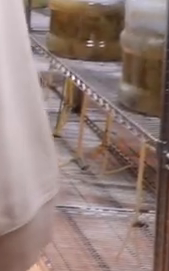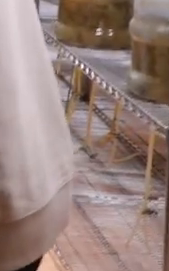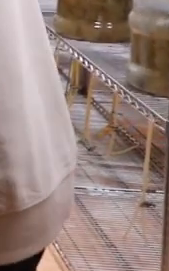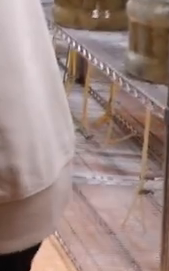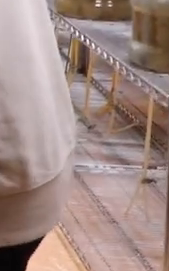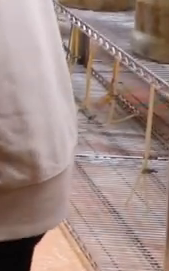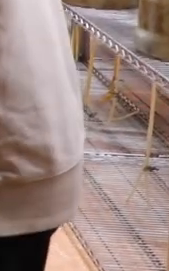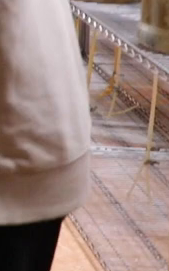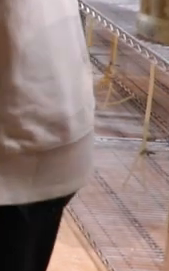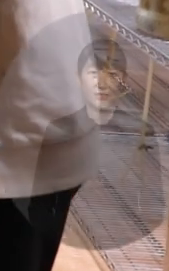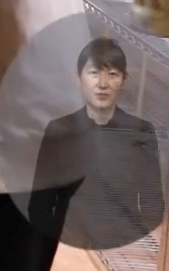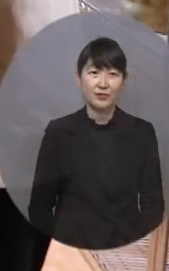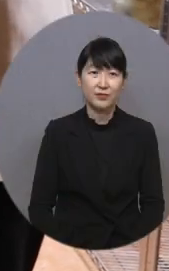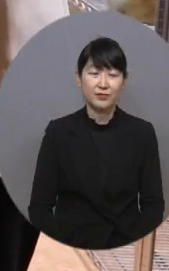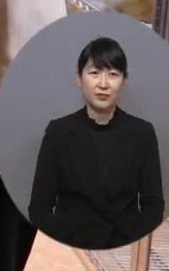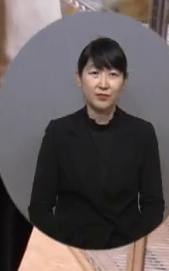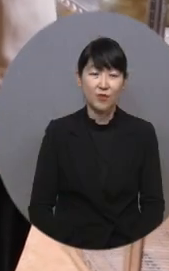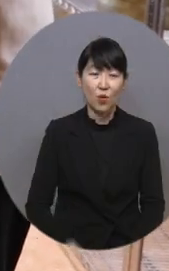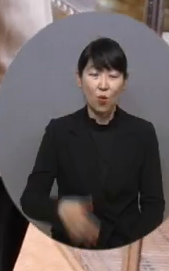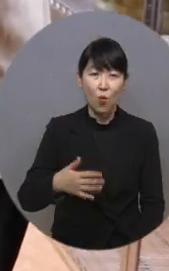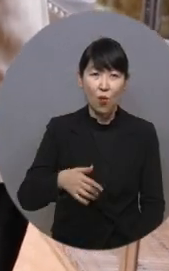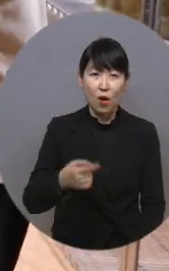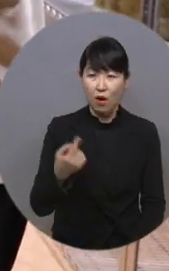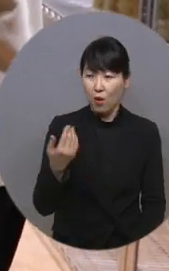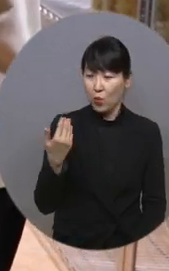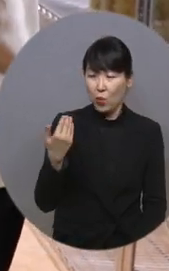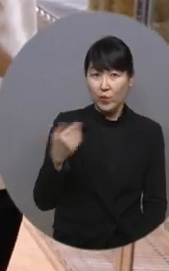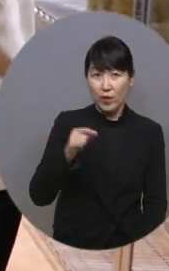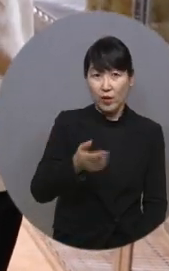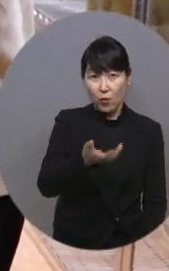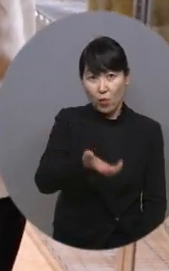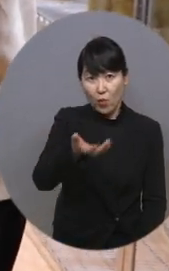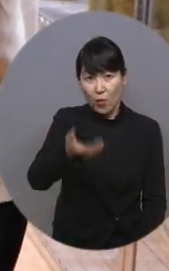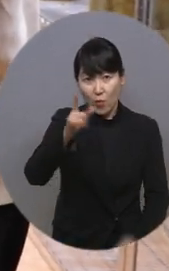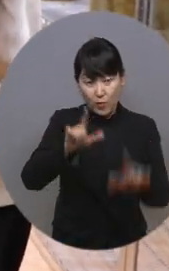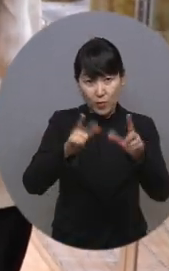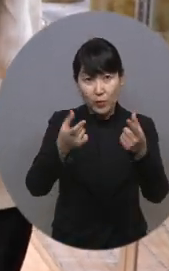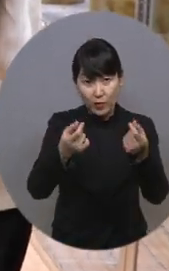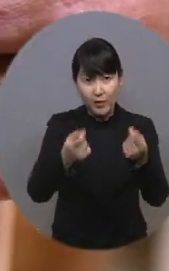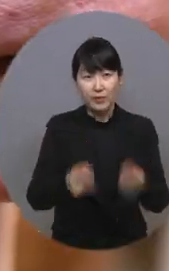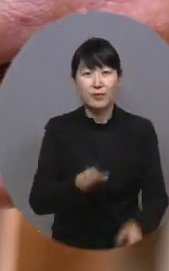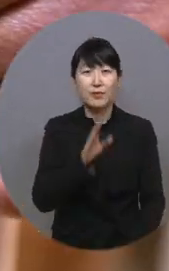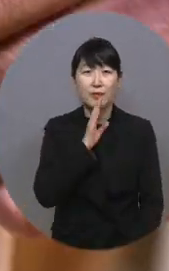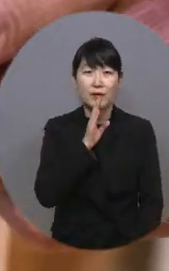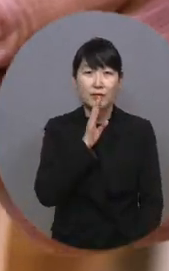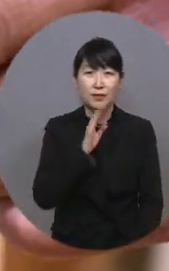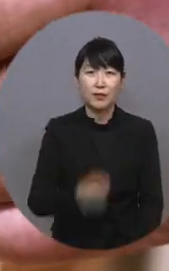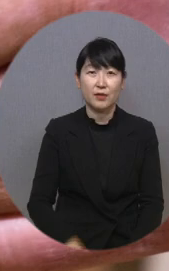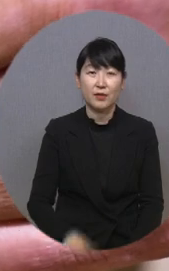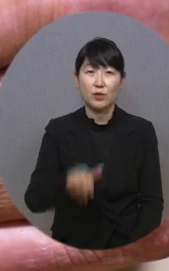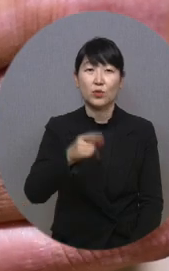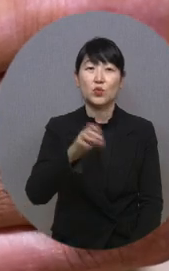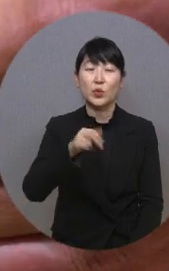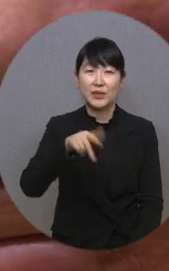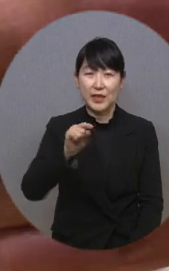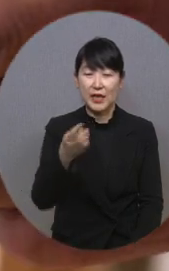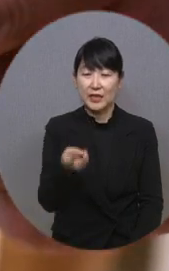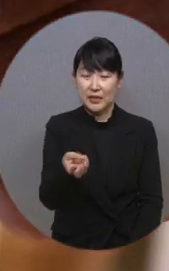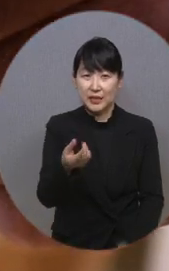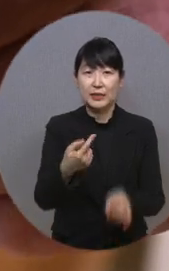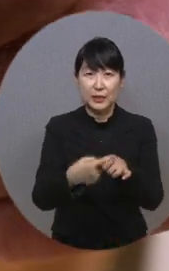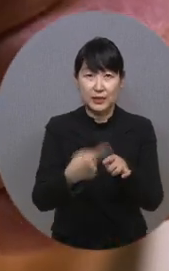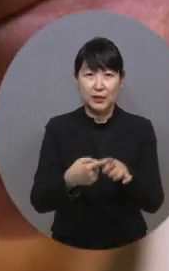우와, 아까 그 동동 떠다니는 애들인가요? 네, 네, 맞습니다. 요거는 이제 종자라고 보시면 돼요. 아, 네. 아